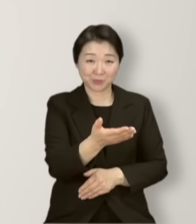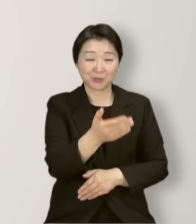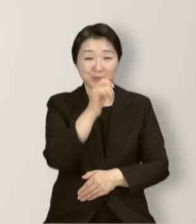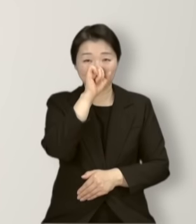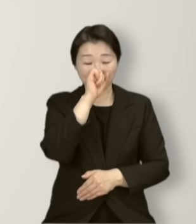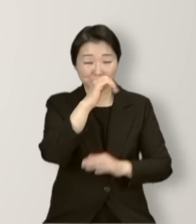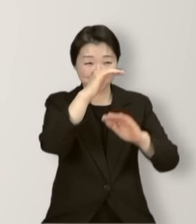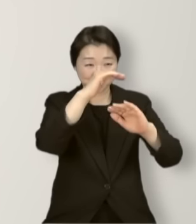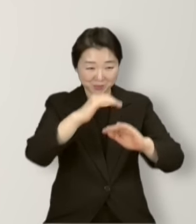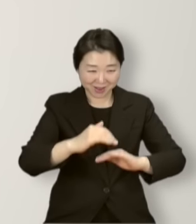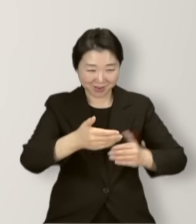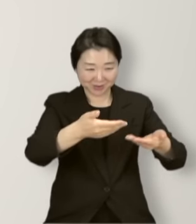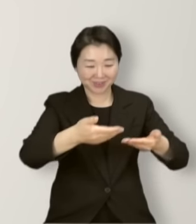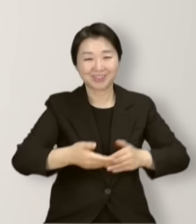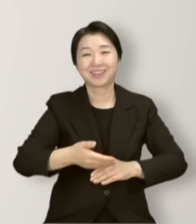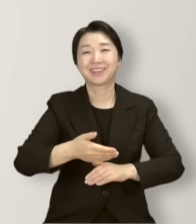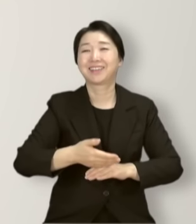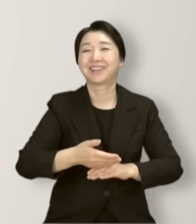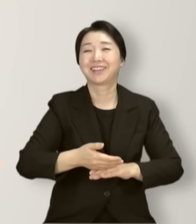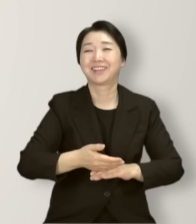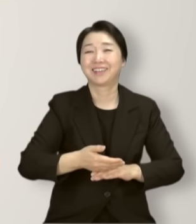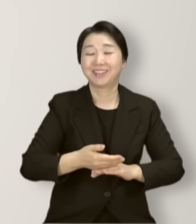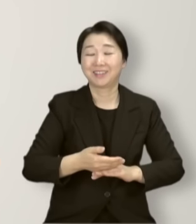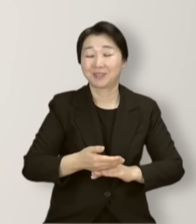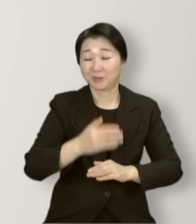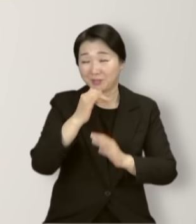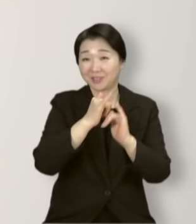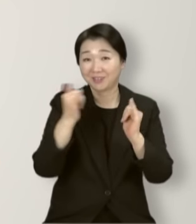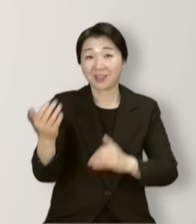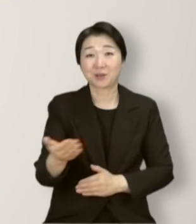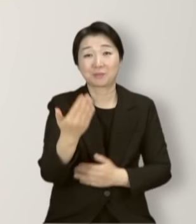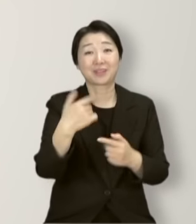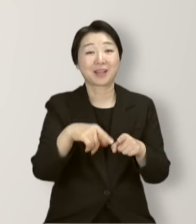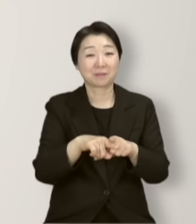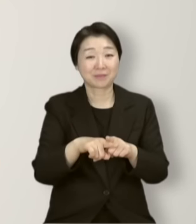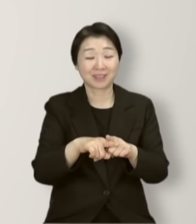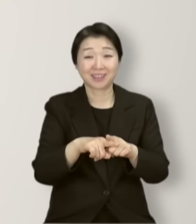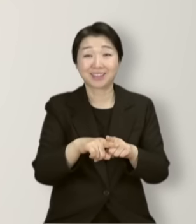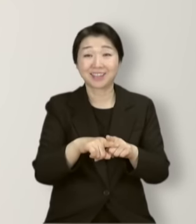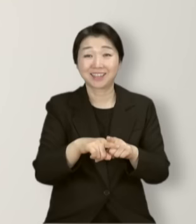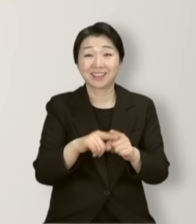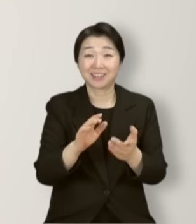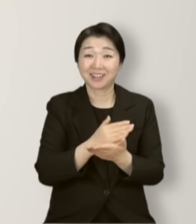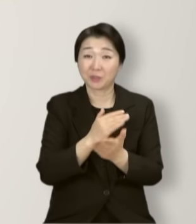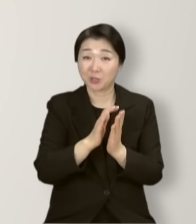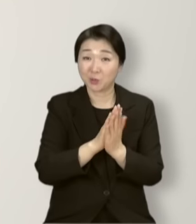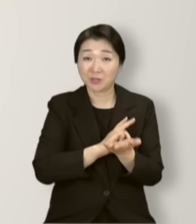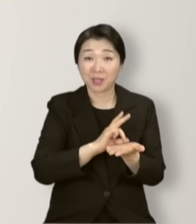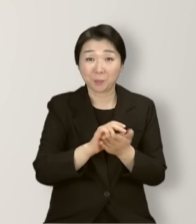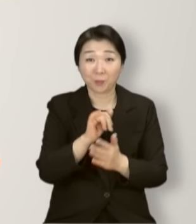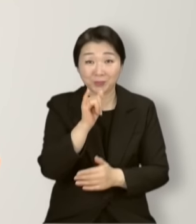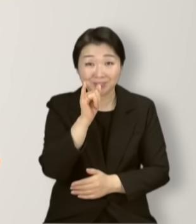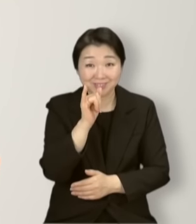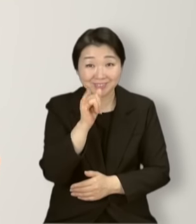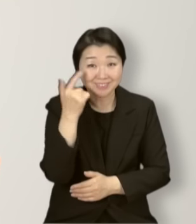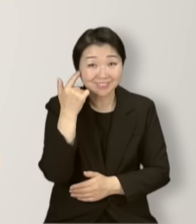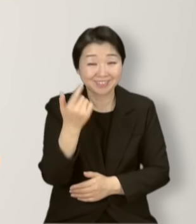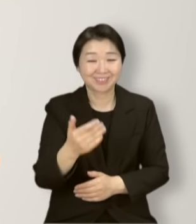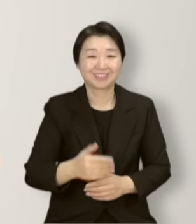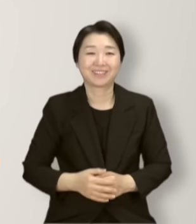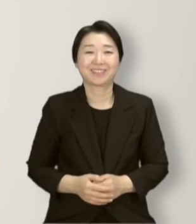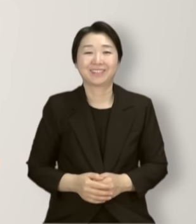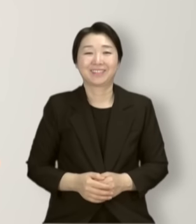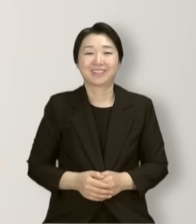오늘 총장님 좋은 말씀 너무 많이 해주셨는데 우리 시청자 여러분들과 함께 나눌 기도 제목 있으면